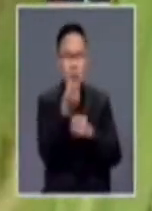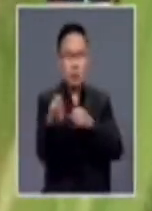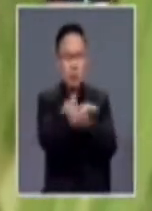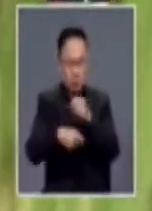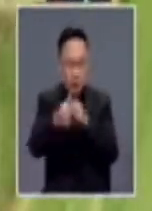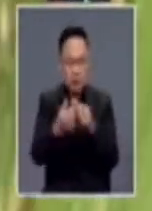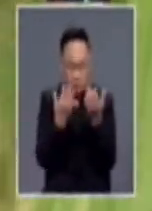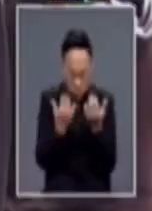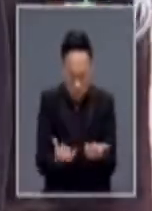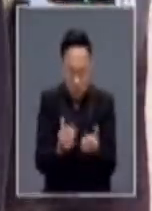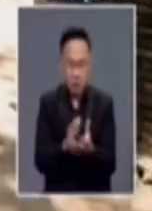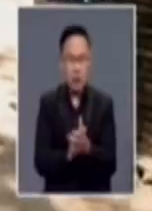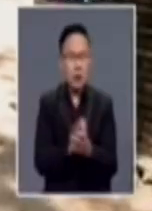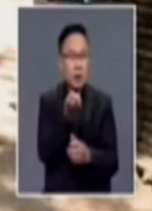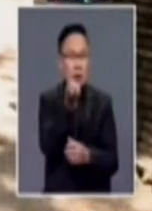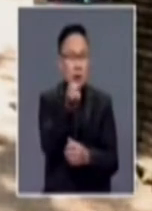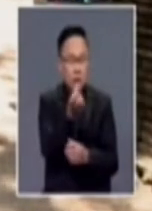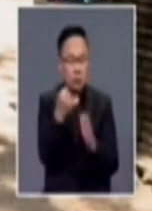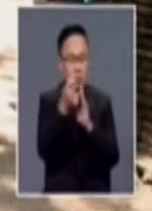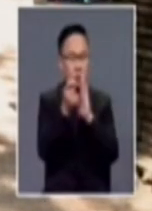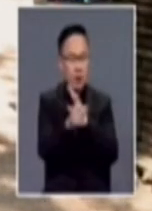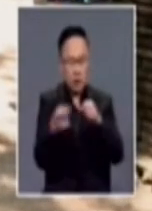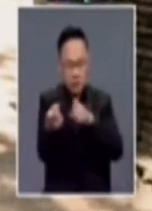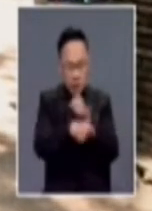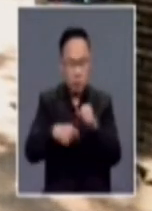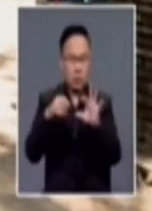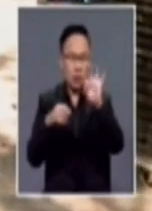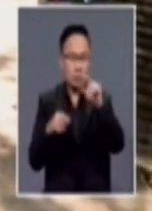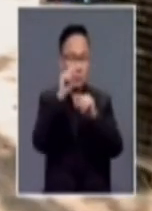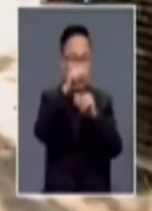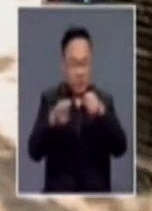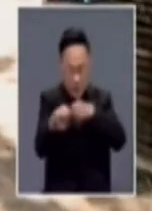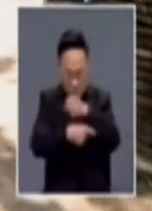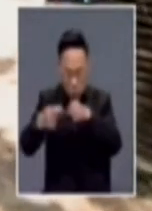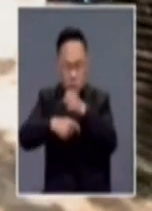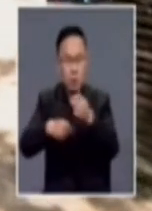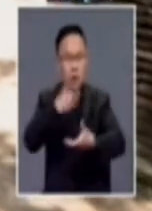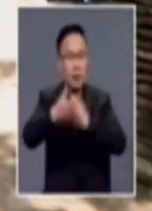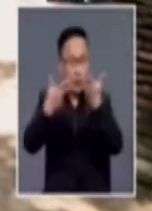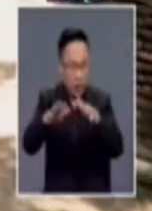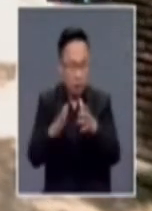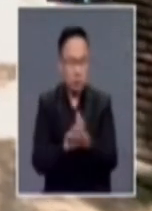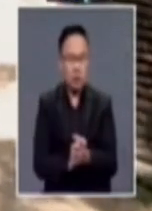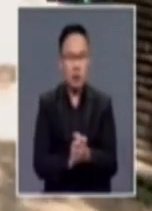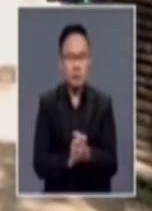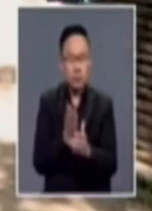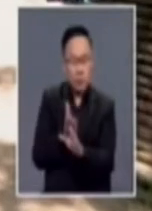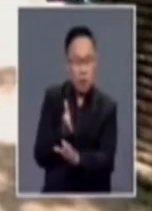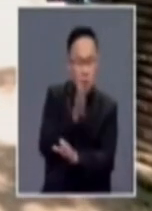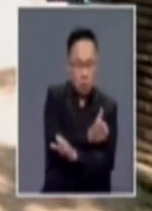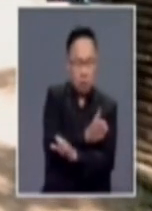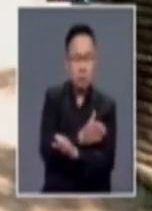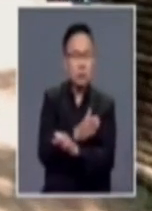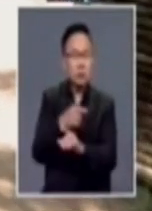กว่า 90% แล้วเป็นการเปลี่ยนปรับพื้นที่ว่าพื้นที่เฉพาะอยุธยา7ทุ่งให้ปลูกข้าวก่อนนะ